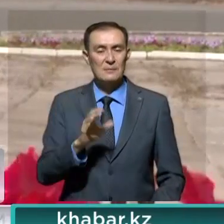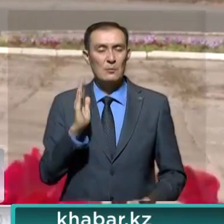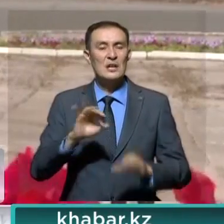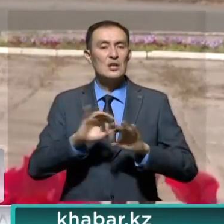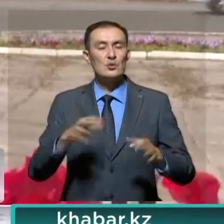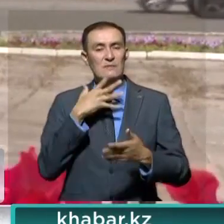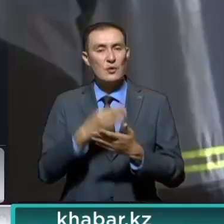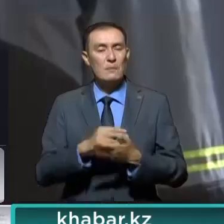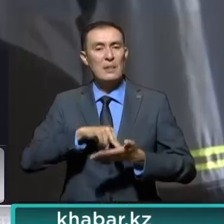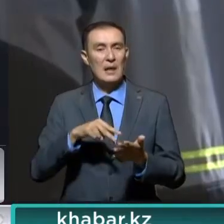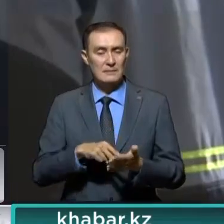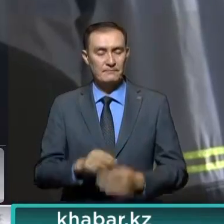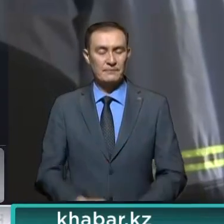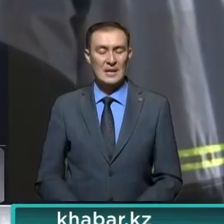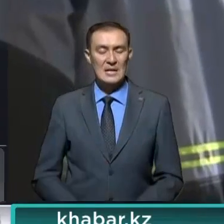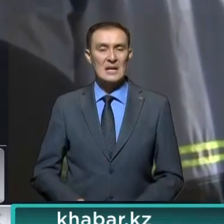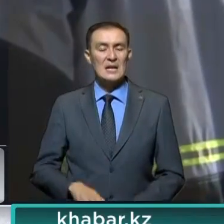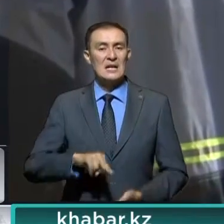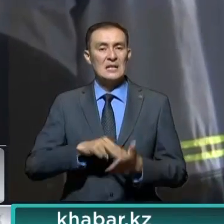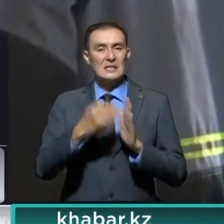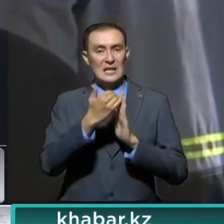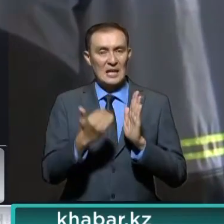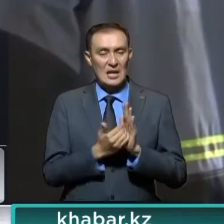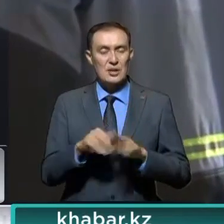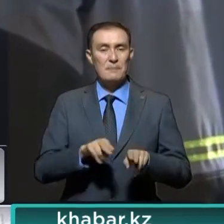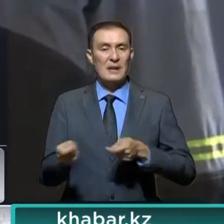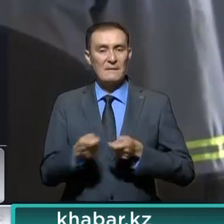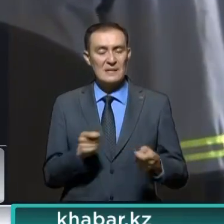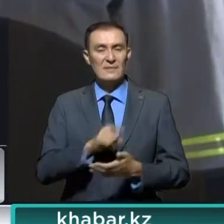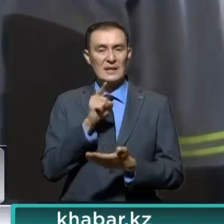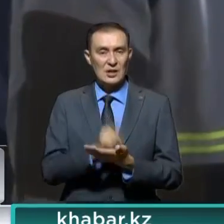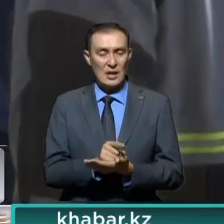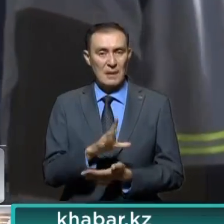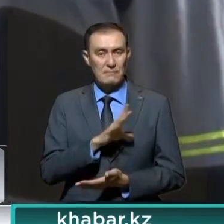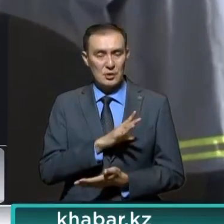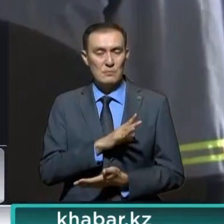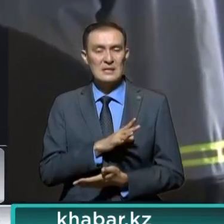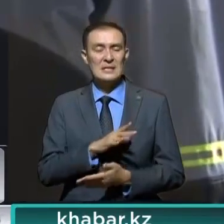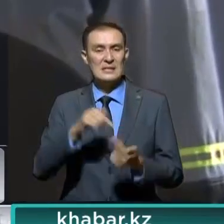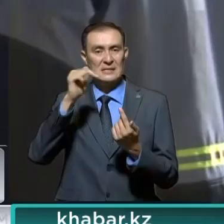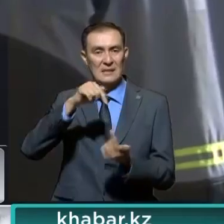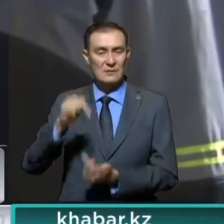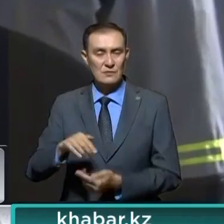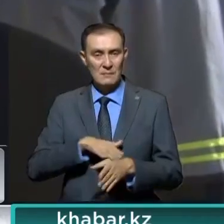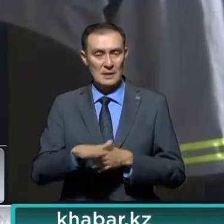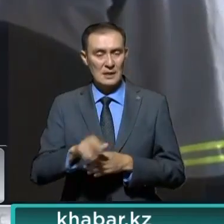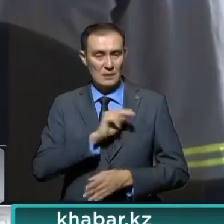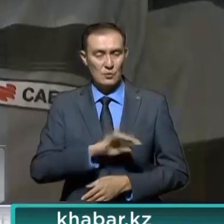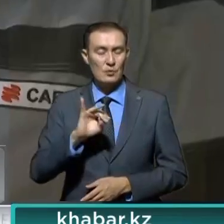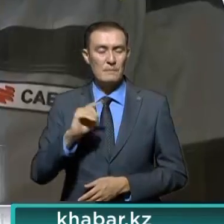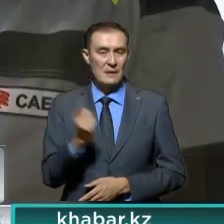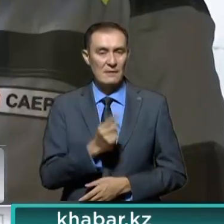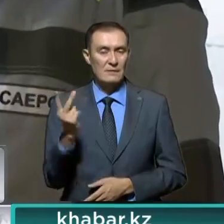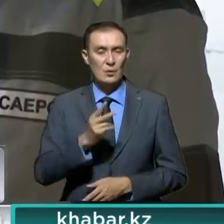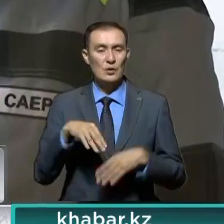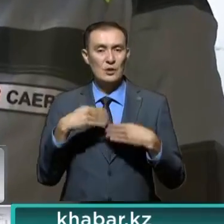изложит свое видение. Задача правительства состоит в том, чтобы дать соответствующие предложения. Это во-первых. И во-вторых,